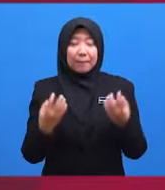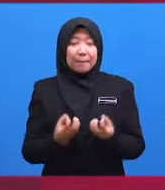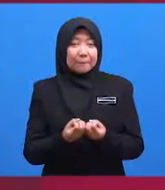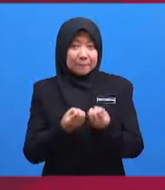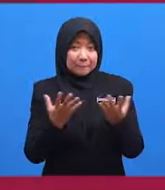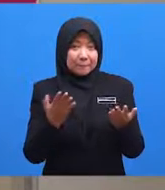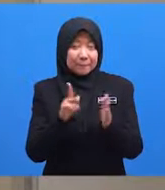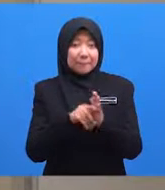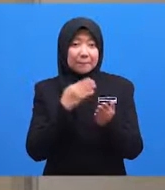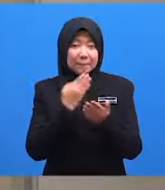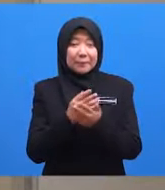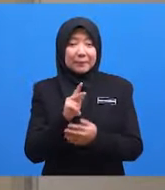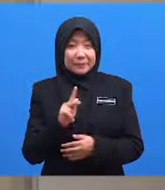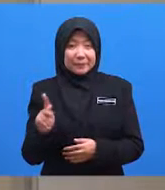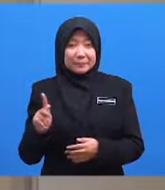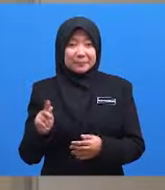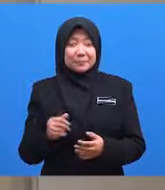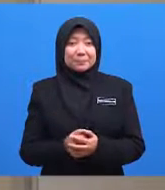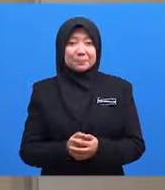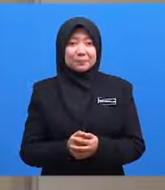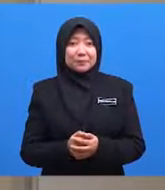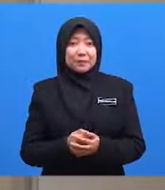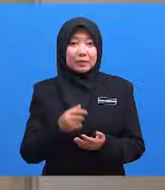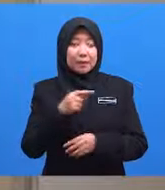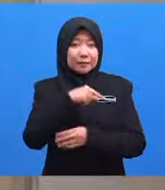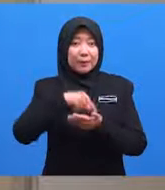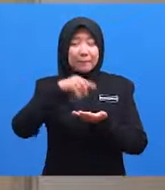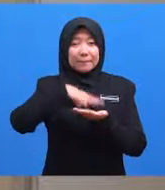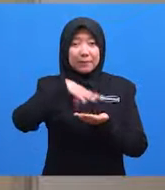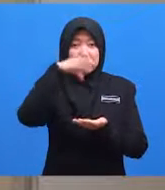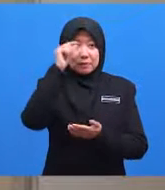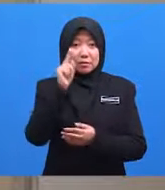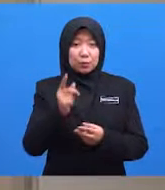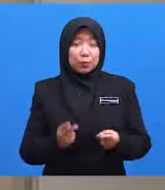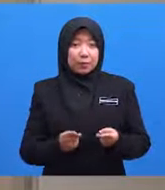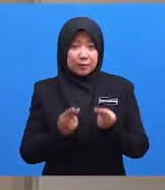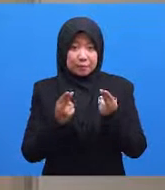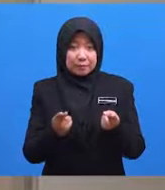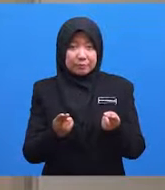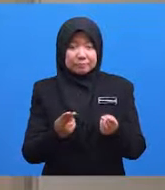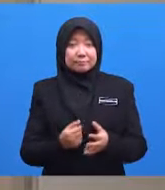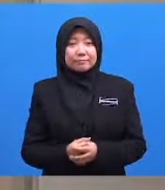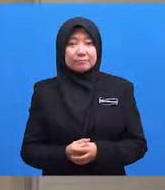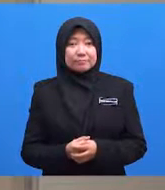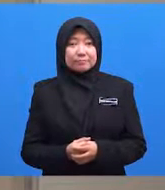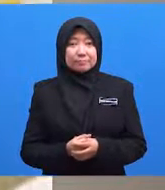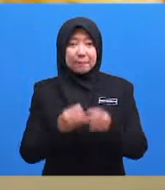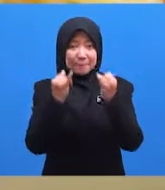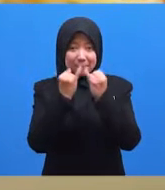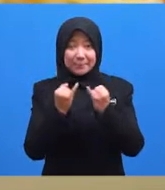serat. Pada hari ini, kita akan belajar satu hidangan berkanji iaitu